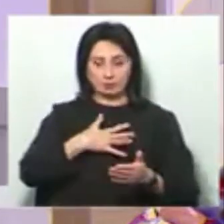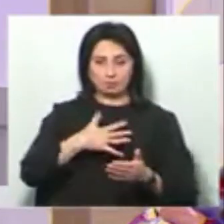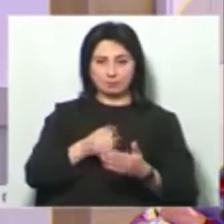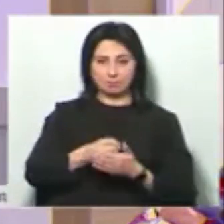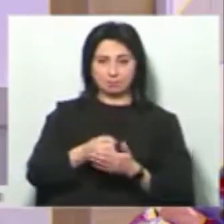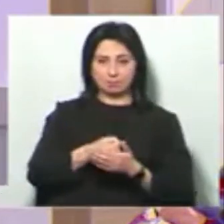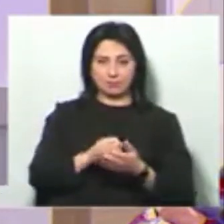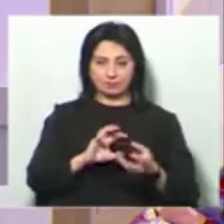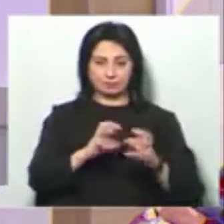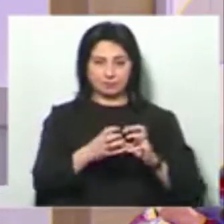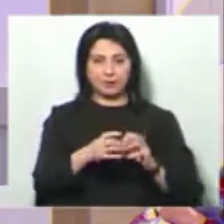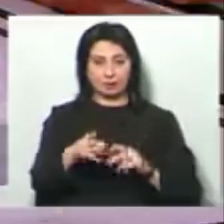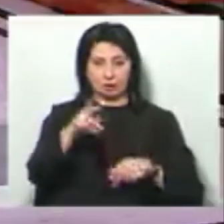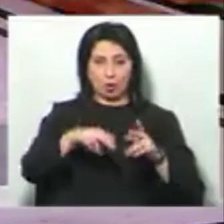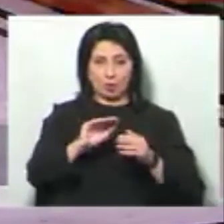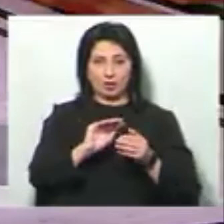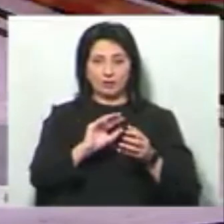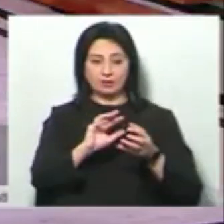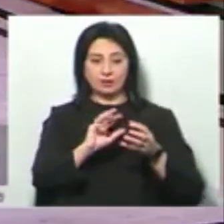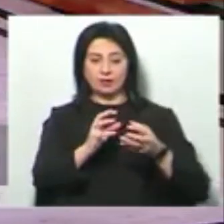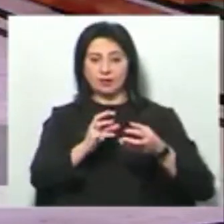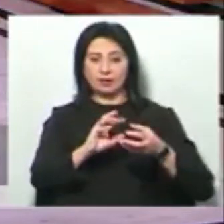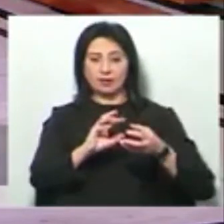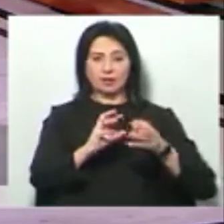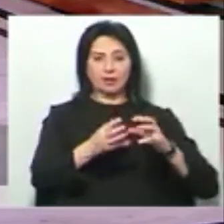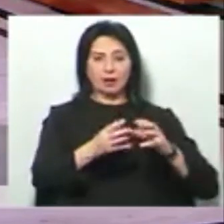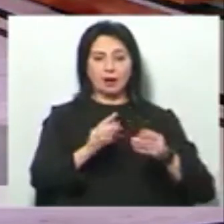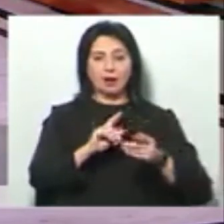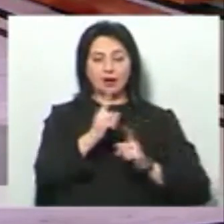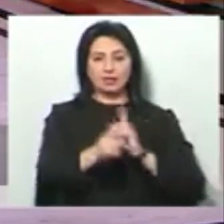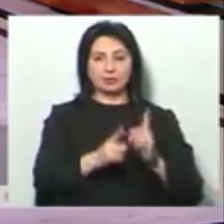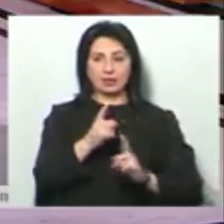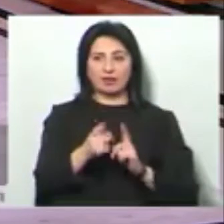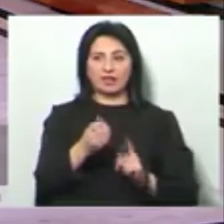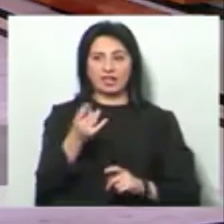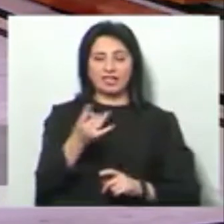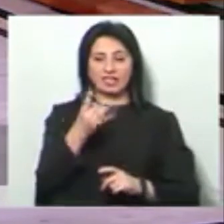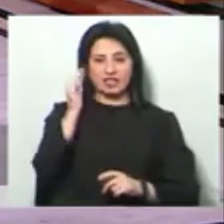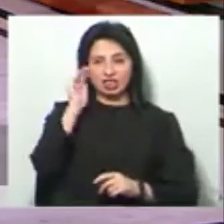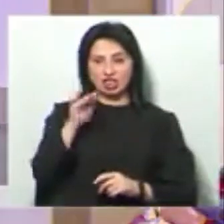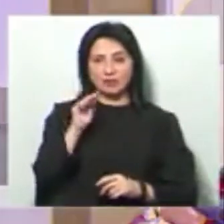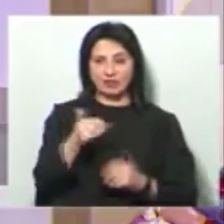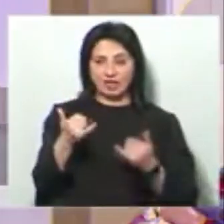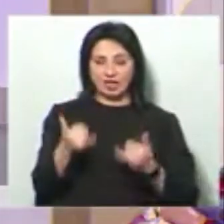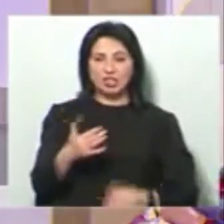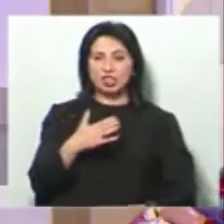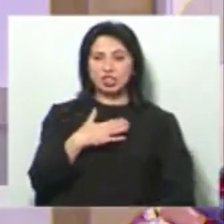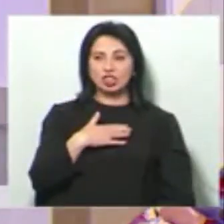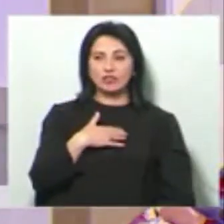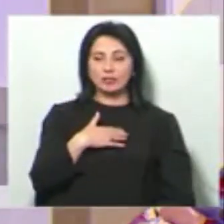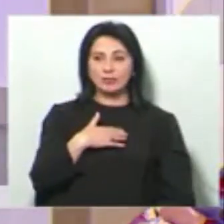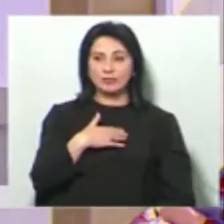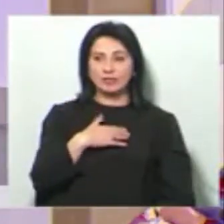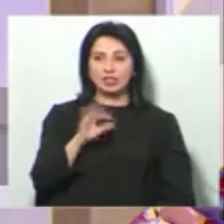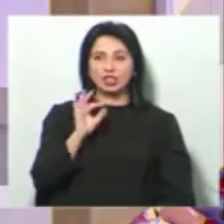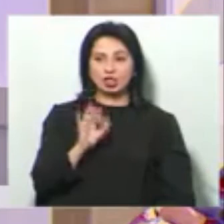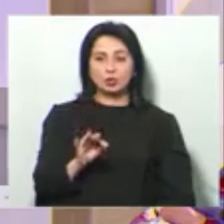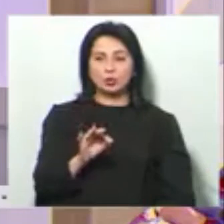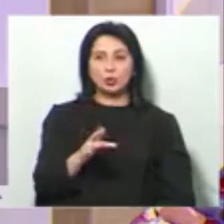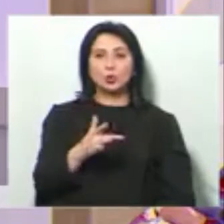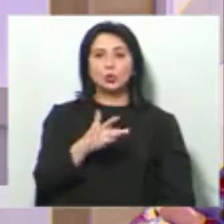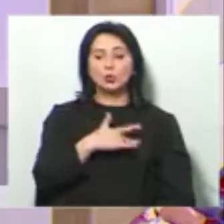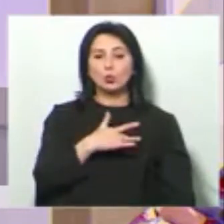cu cardiologe bistore de amas agetebe kite vrt clășe gaxenem tromahla ce un storet